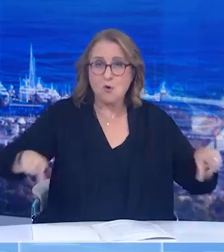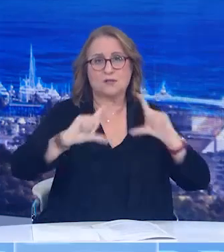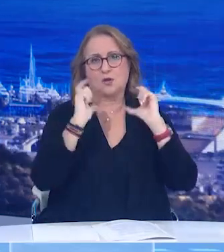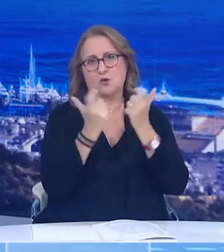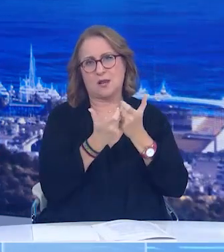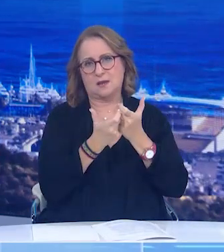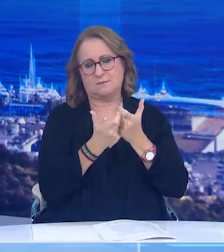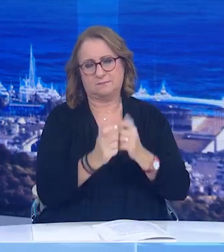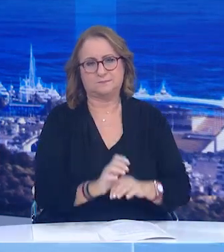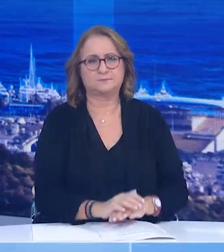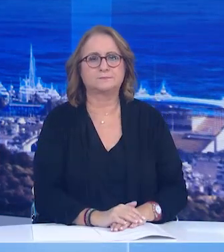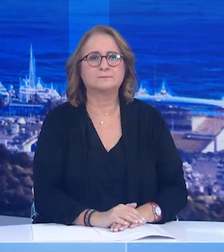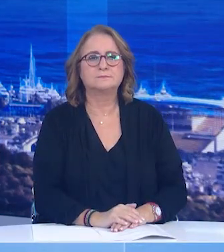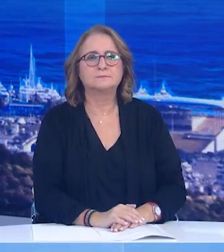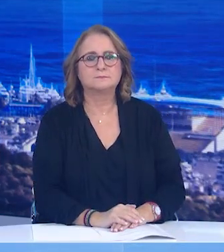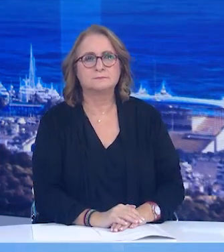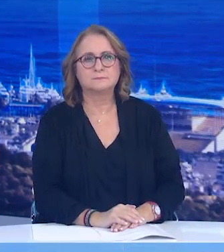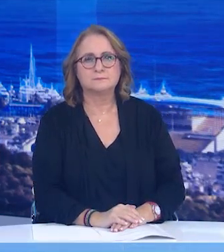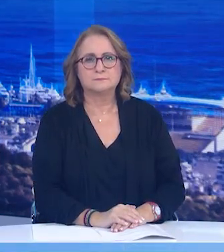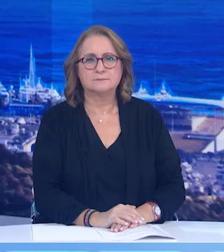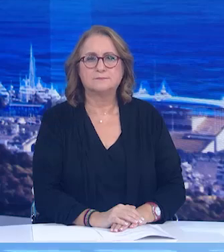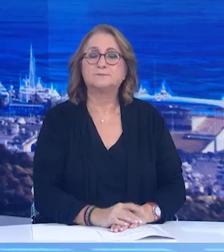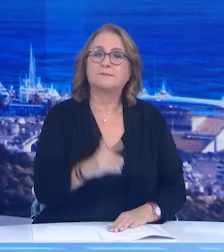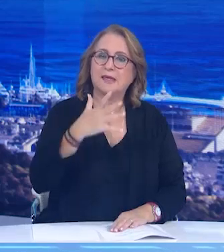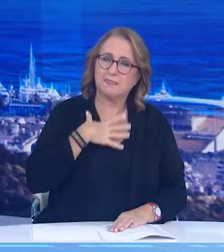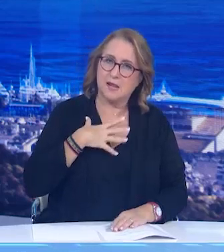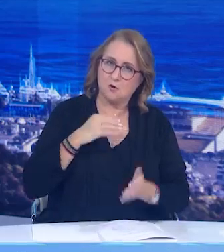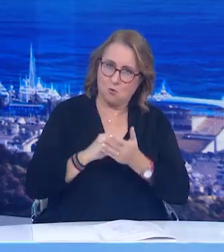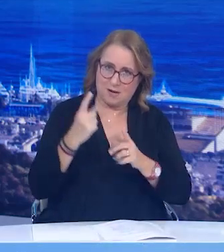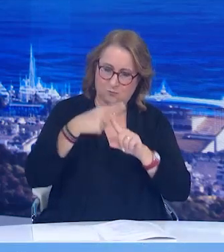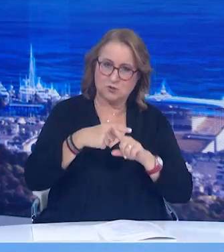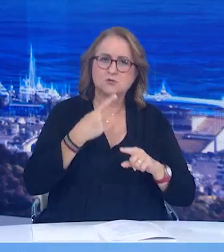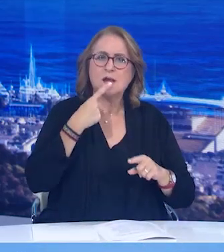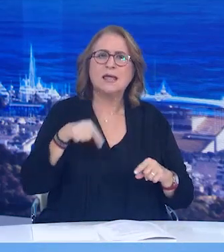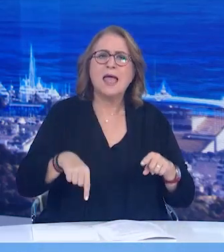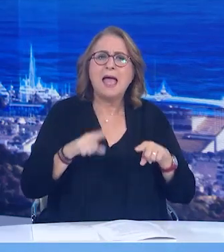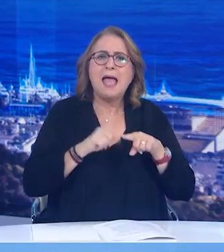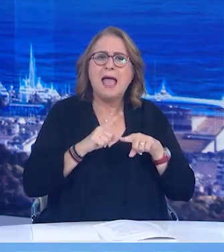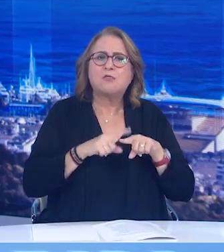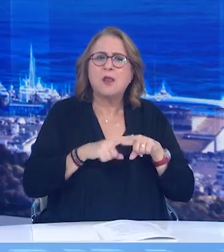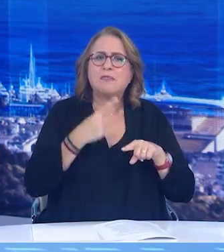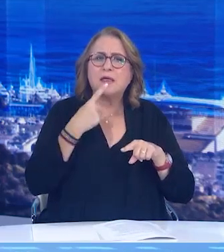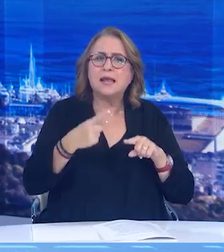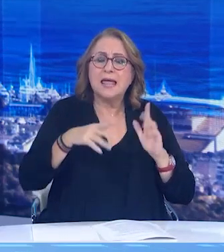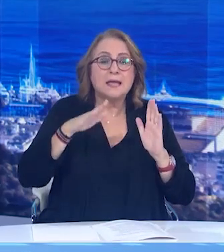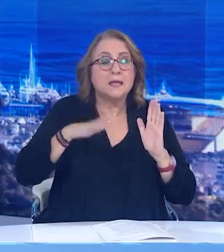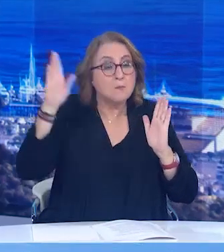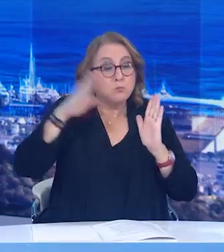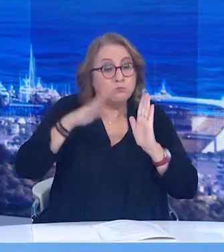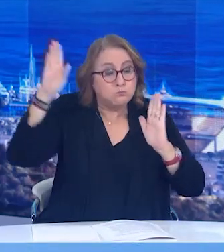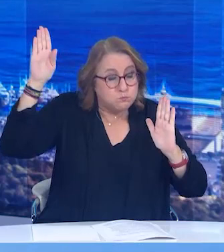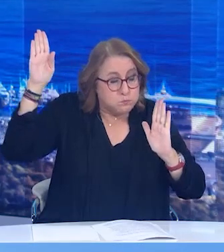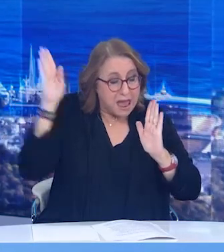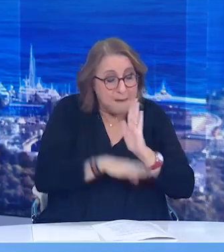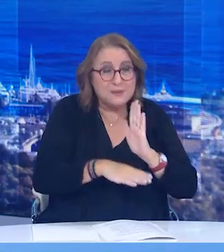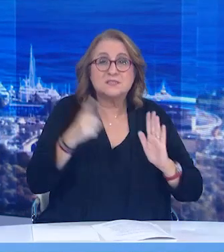νομίζω, αν θέλετε να πάω να προσθέσω κάτι, εκεί που φαίνεται ότι στην Ελλάδα είμαστε χαμηλά είναι στους ανθρώπους μεγάλης ηλικίας. Ο μέσος